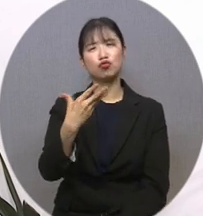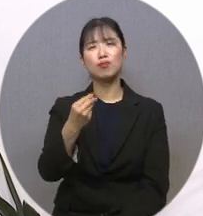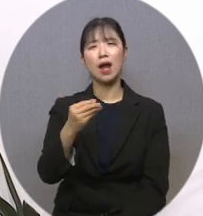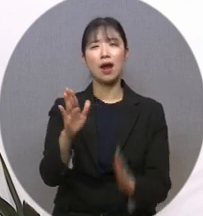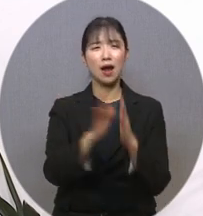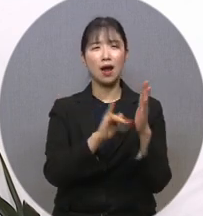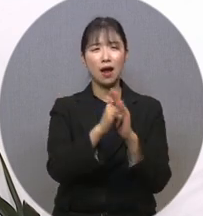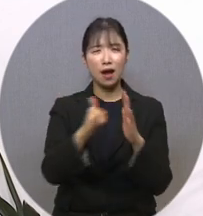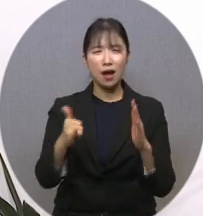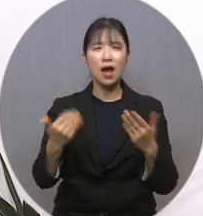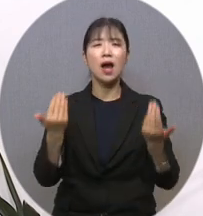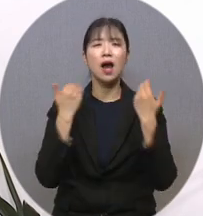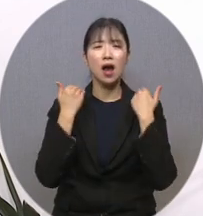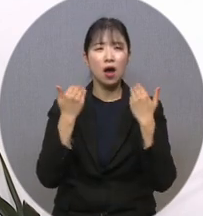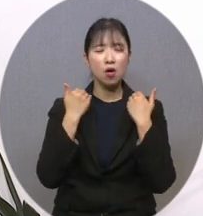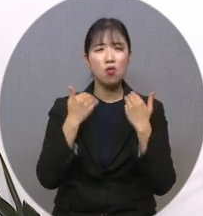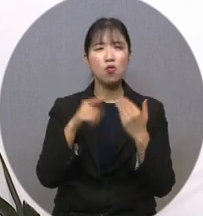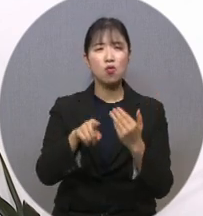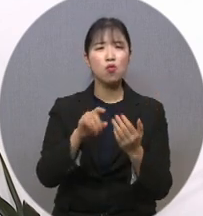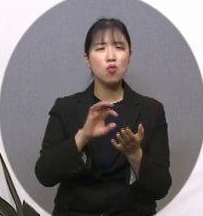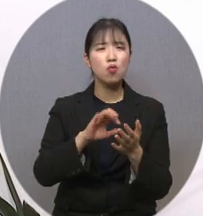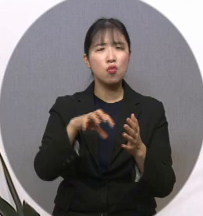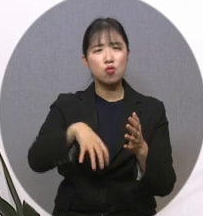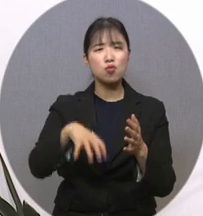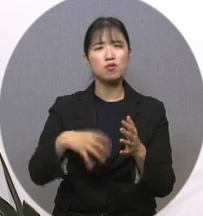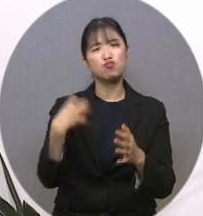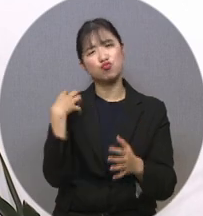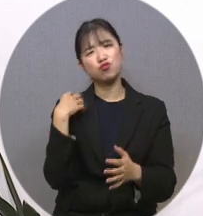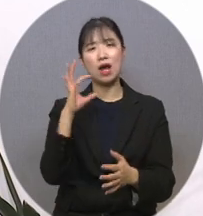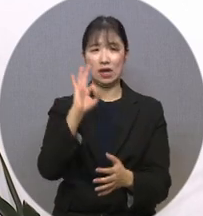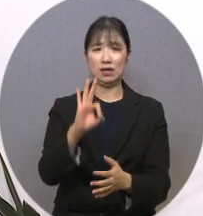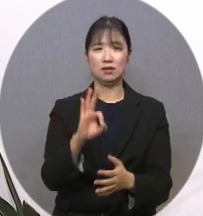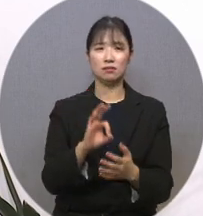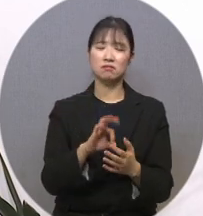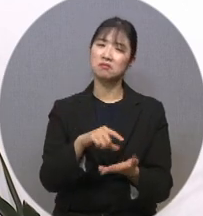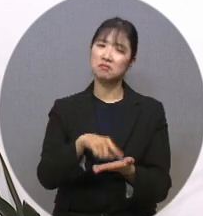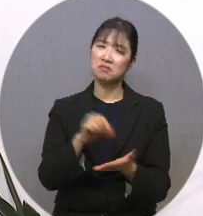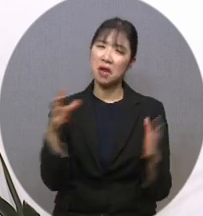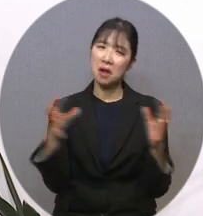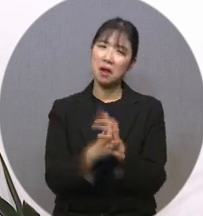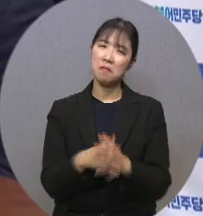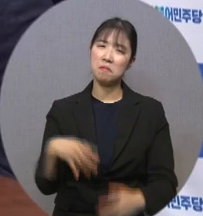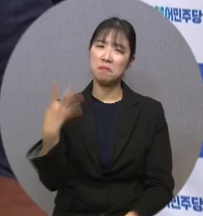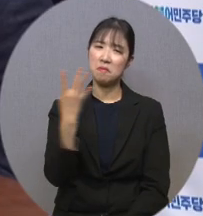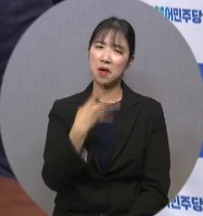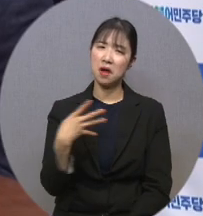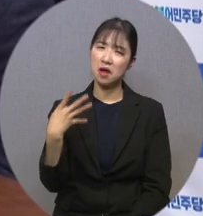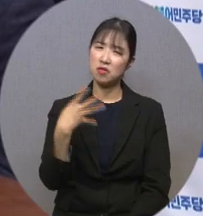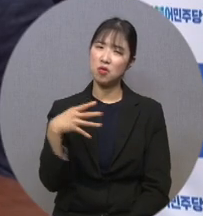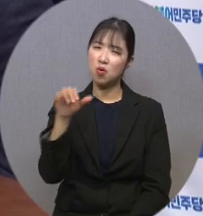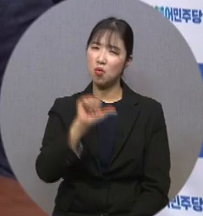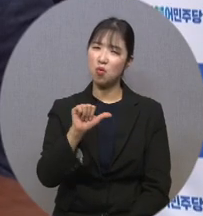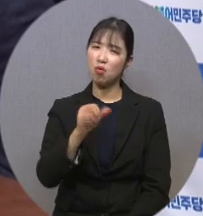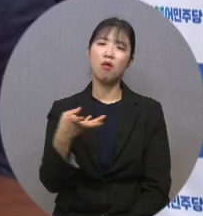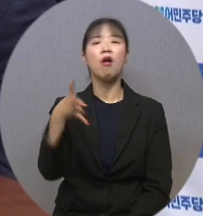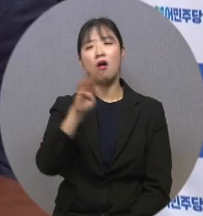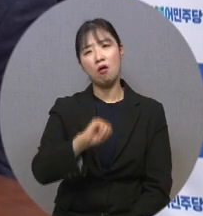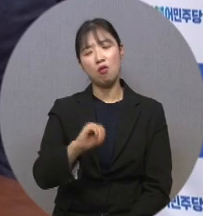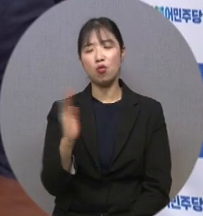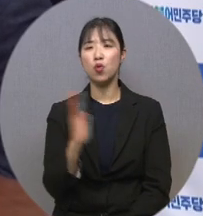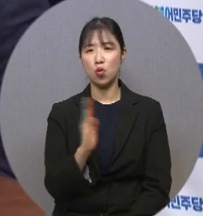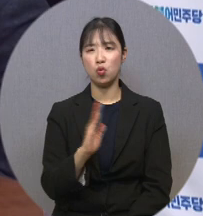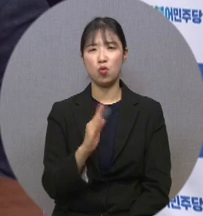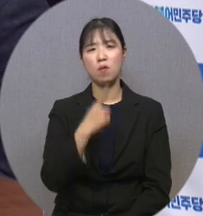가구가 학교용지 부담금이라는 그 약 합해서 한 4, 5천억